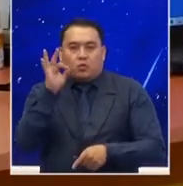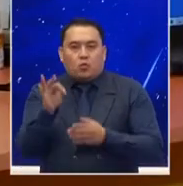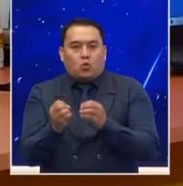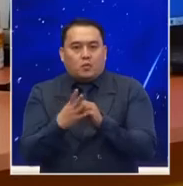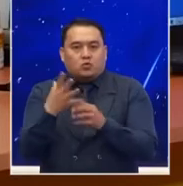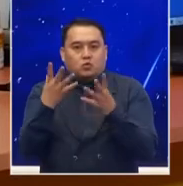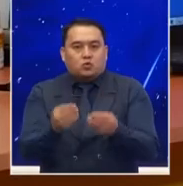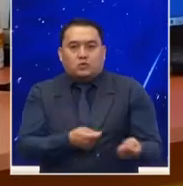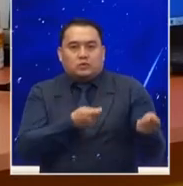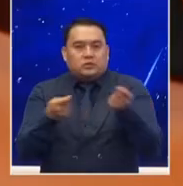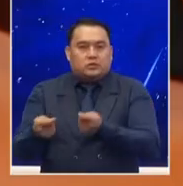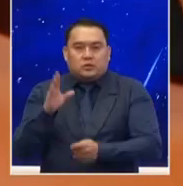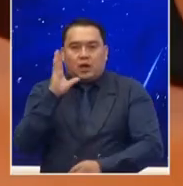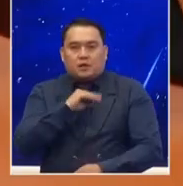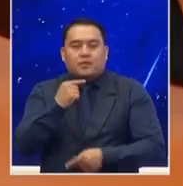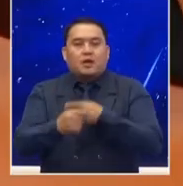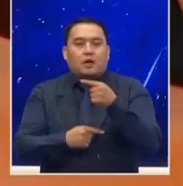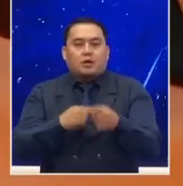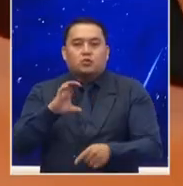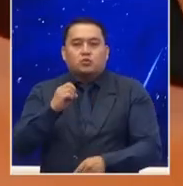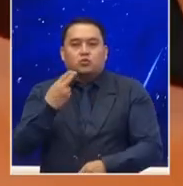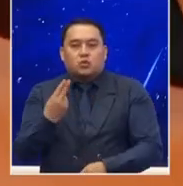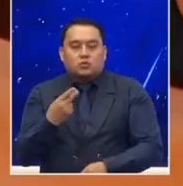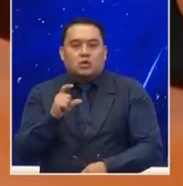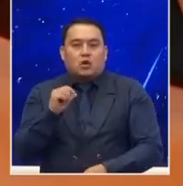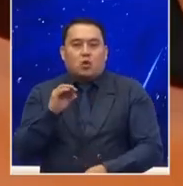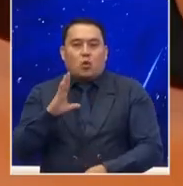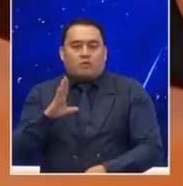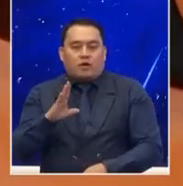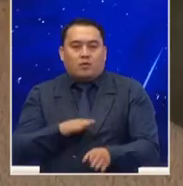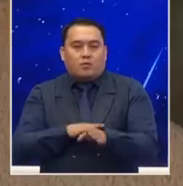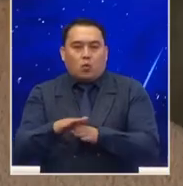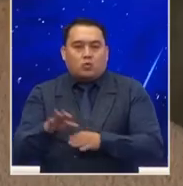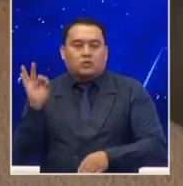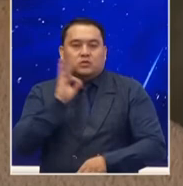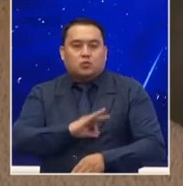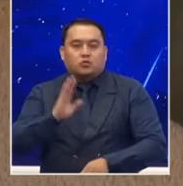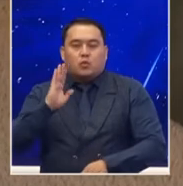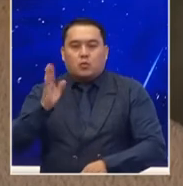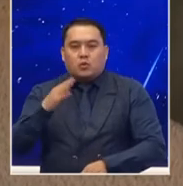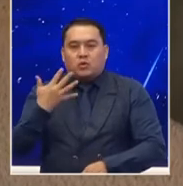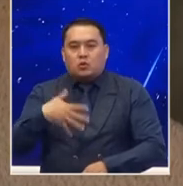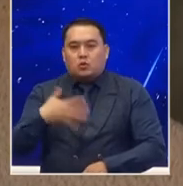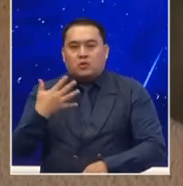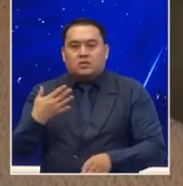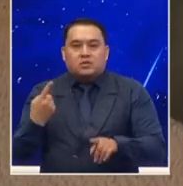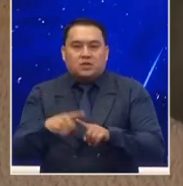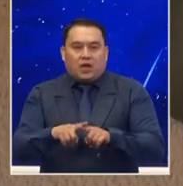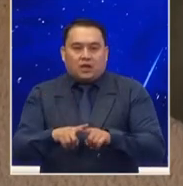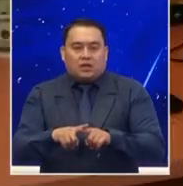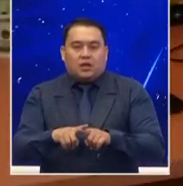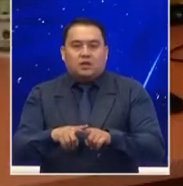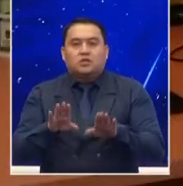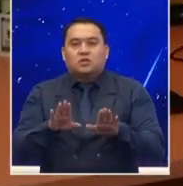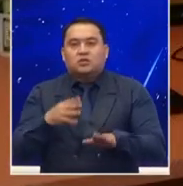саған жеткізіп тастайды. Келер жылы әлеумет ЕГОВ кезет порталы толық іске қосылады. Биыл 55 техникалық оңалту құралының